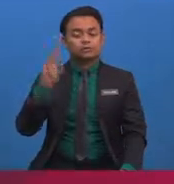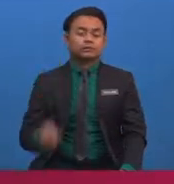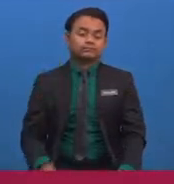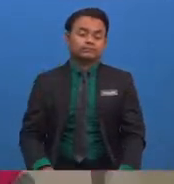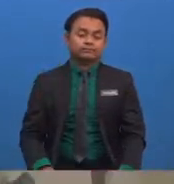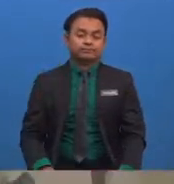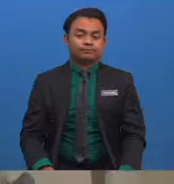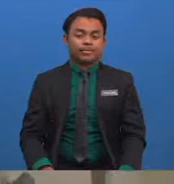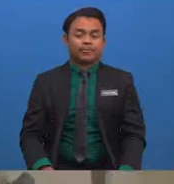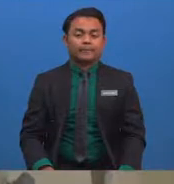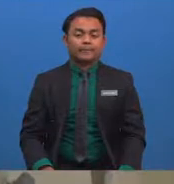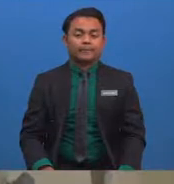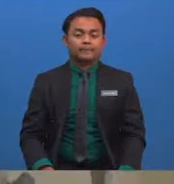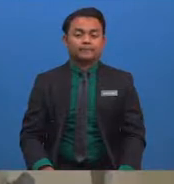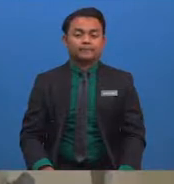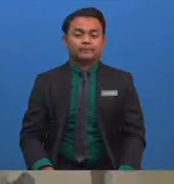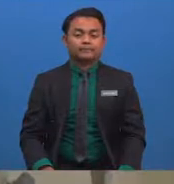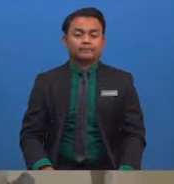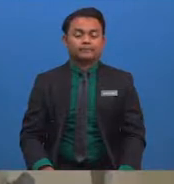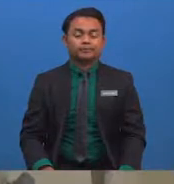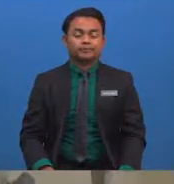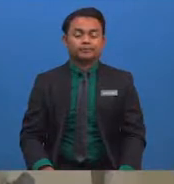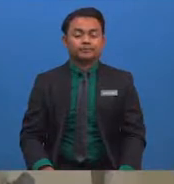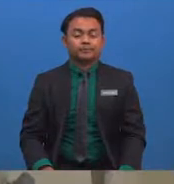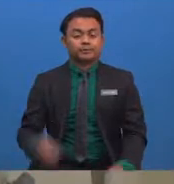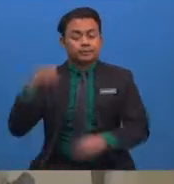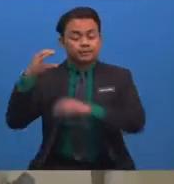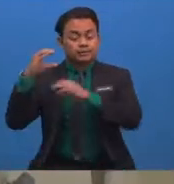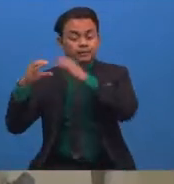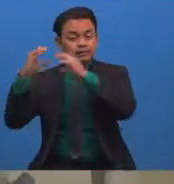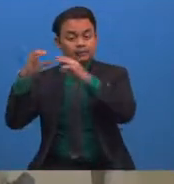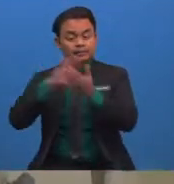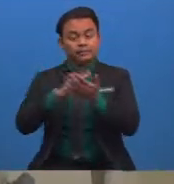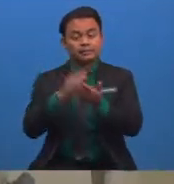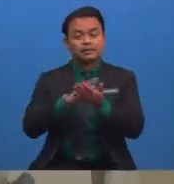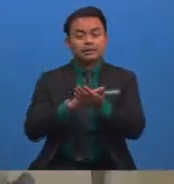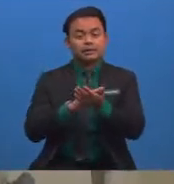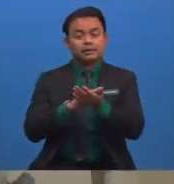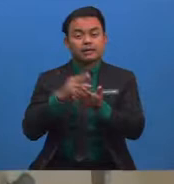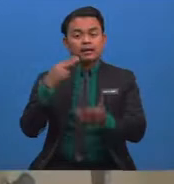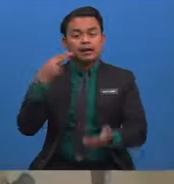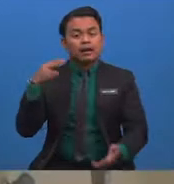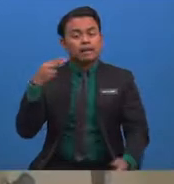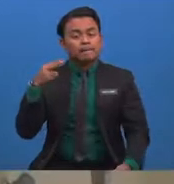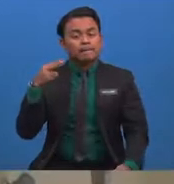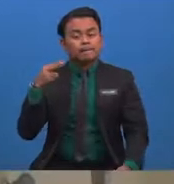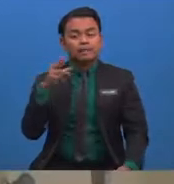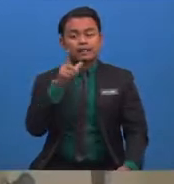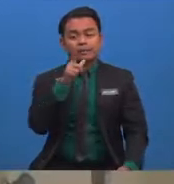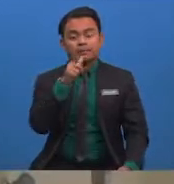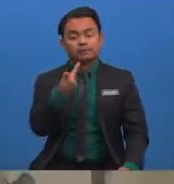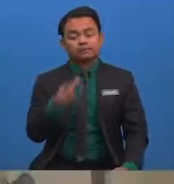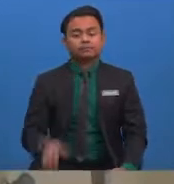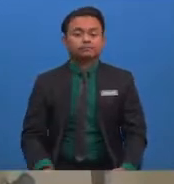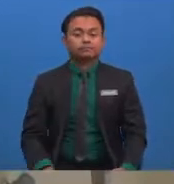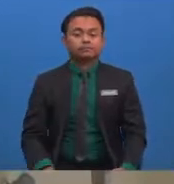Kaedah memasak yang akan kita pelajari adalah kaedah memasak secara haba lembap, iaitu merebus